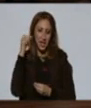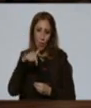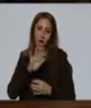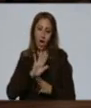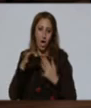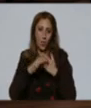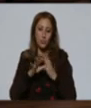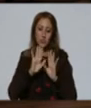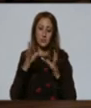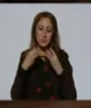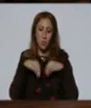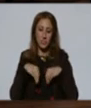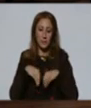يعني